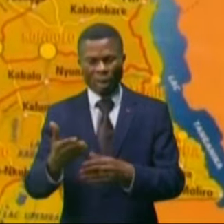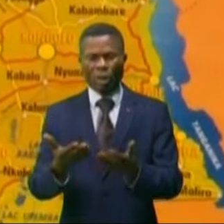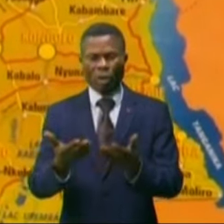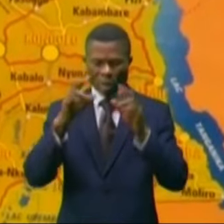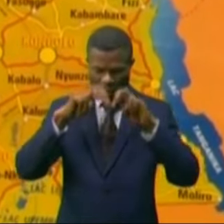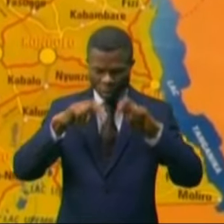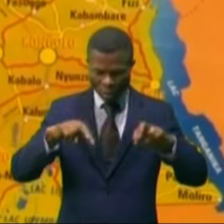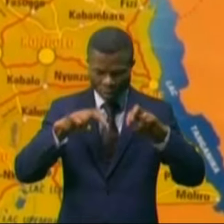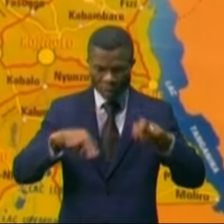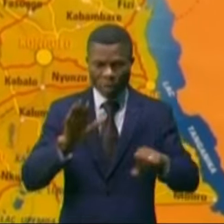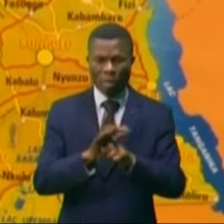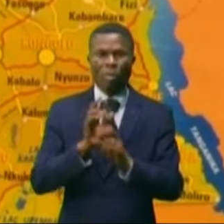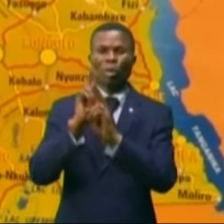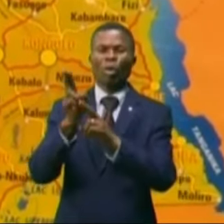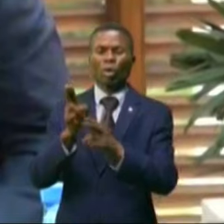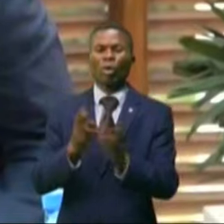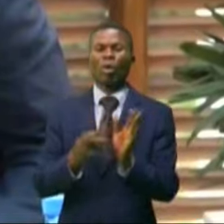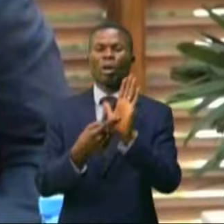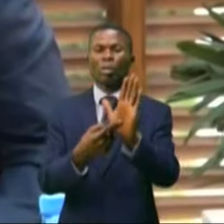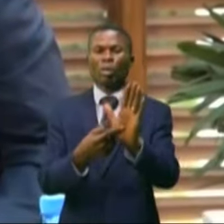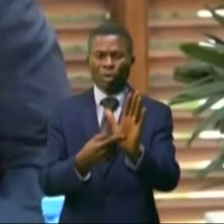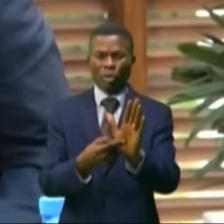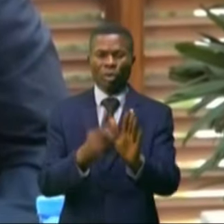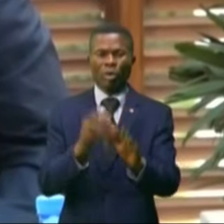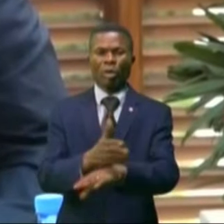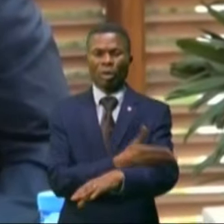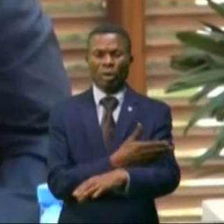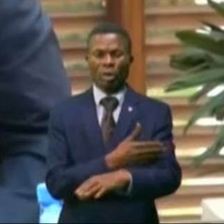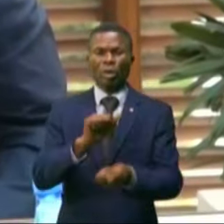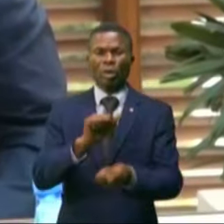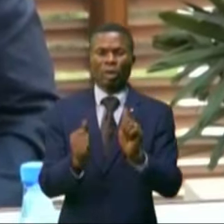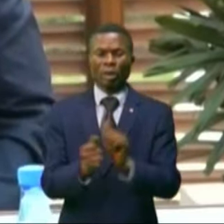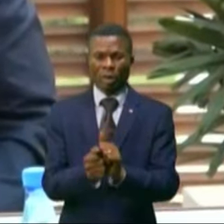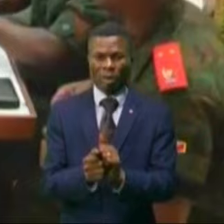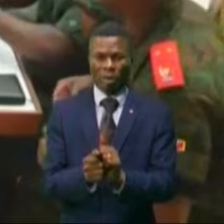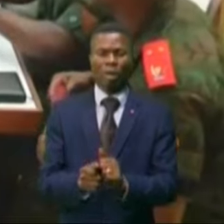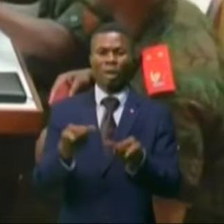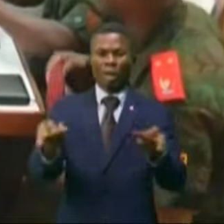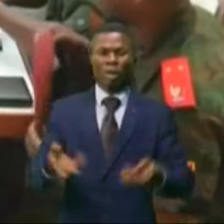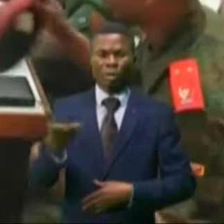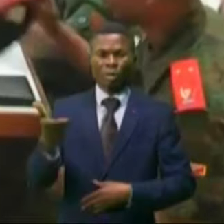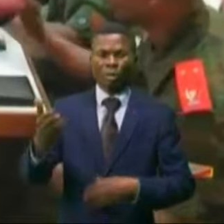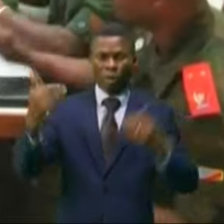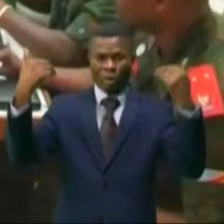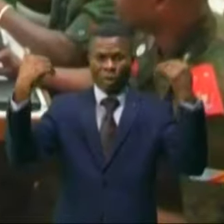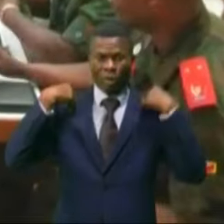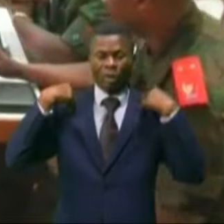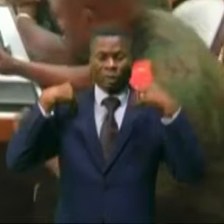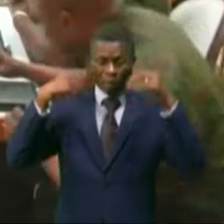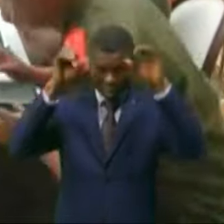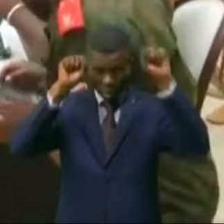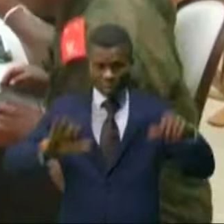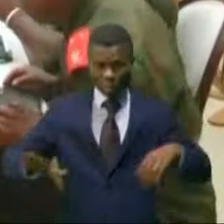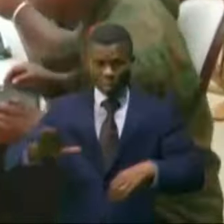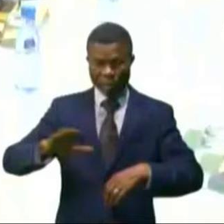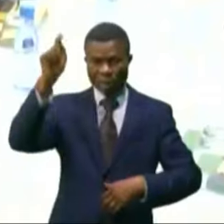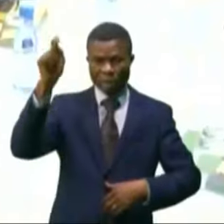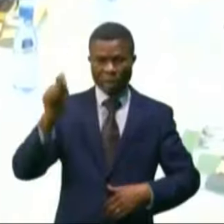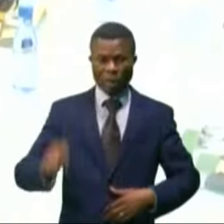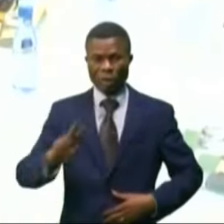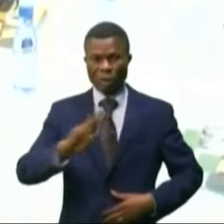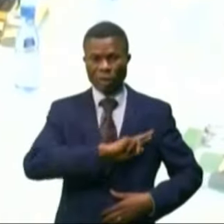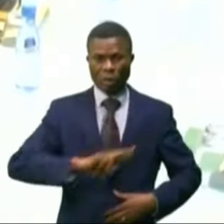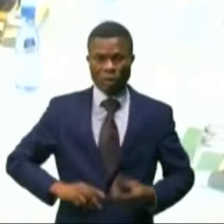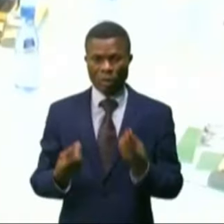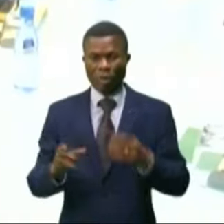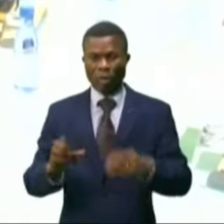les différents rapports présentés sur l'évolution de la situation sur le terrain. Le commandant suprême des forces armées de la RDC et de